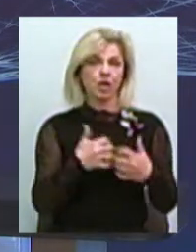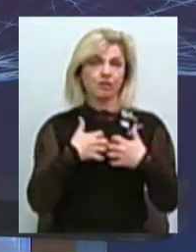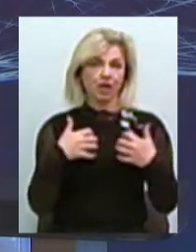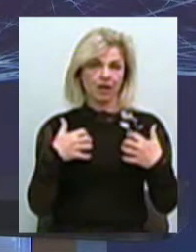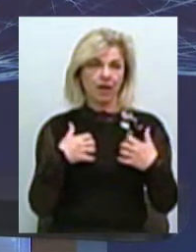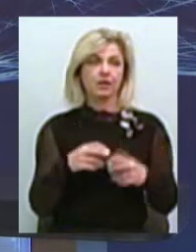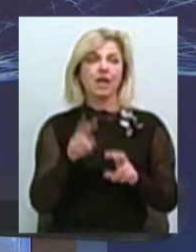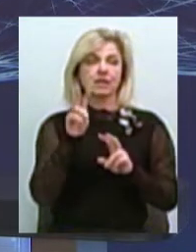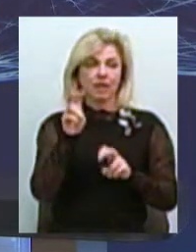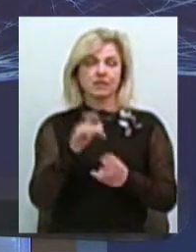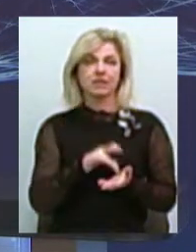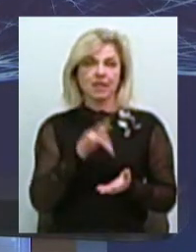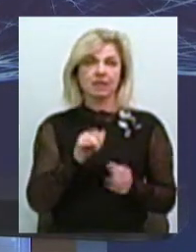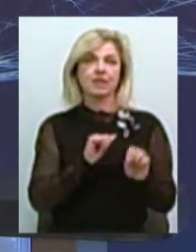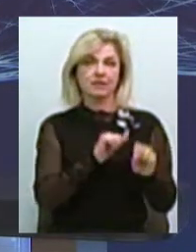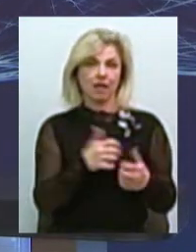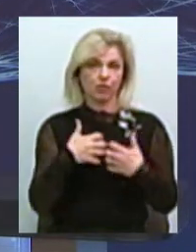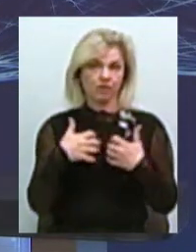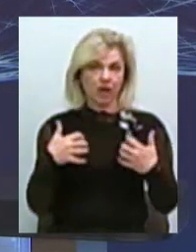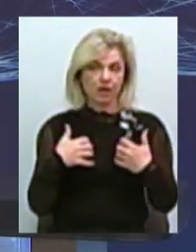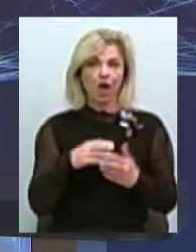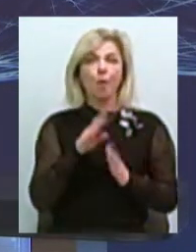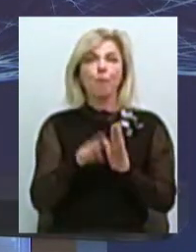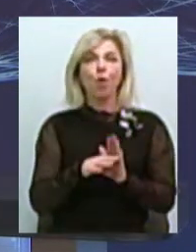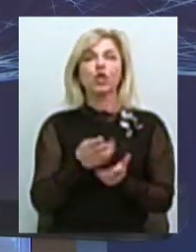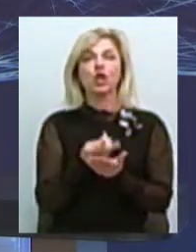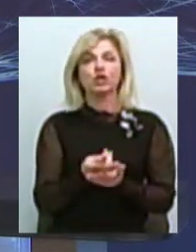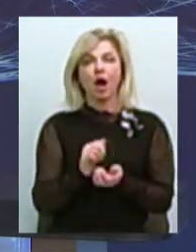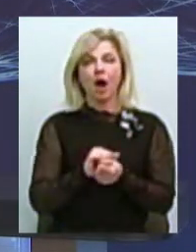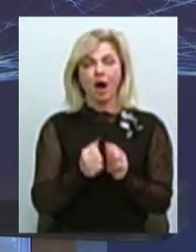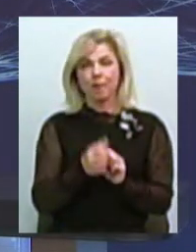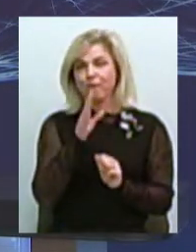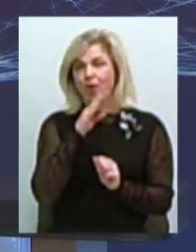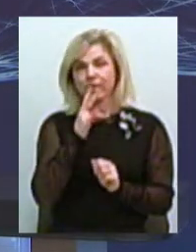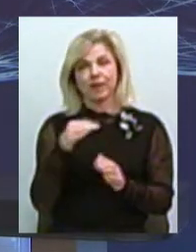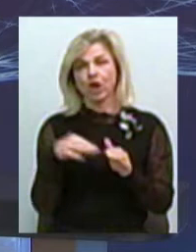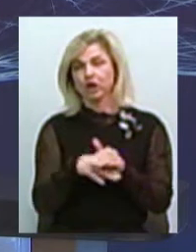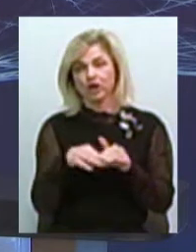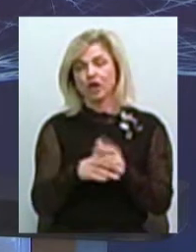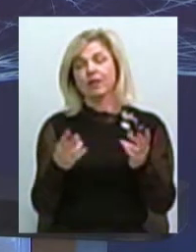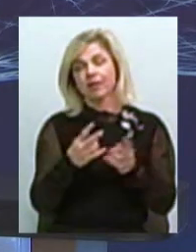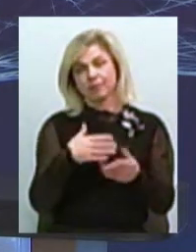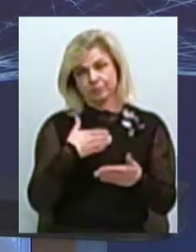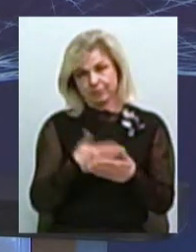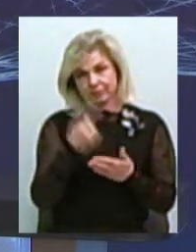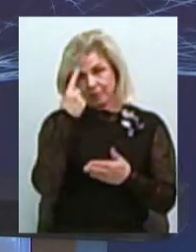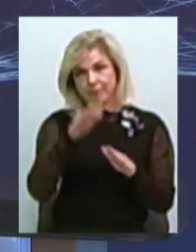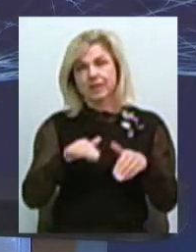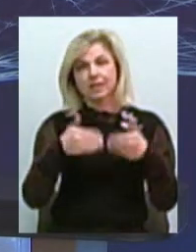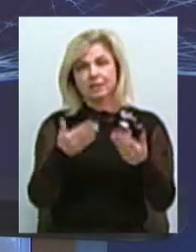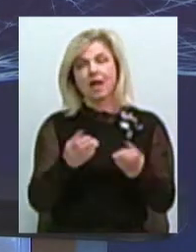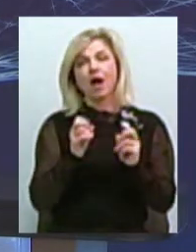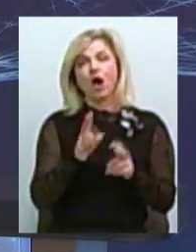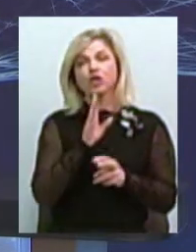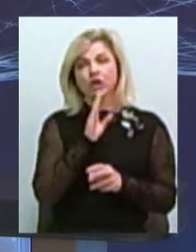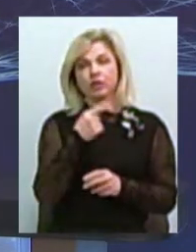назва «Центр захисту тварин». Тому я думаю, що під лежачий камінь вода не тече, треба проявляти ініціативу. І, як ця жіночка казала, якщо б